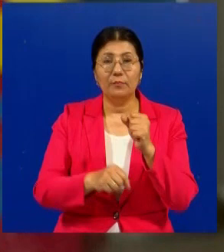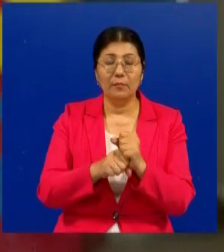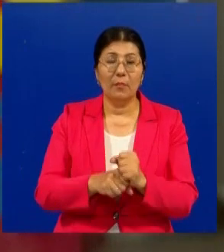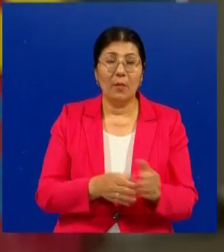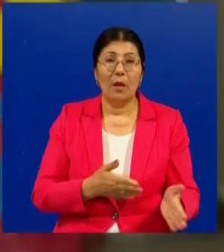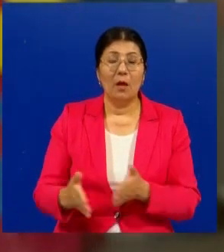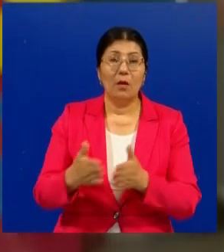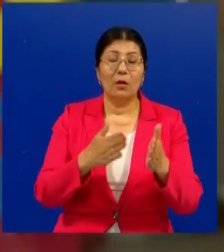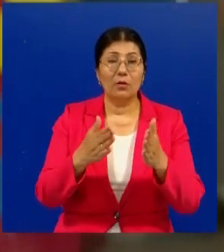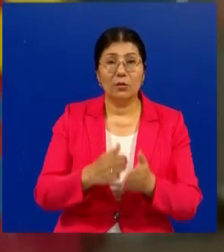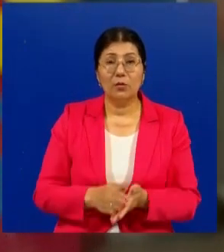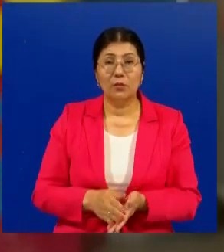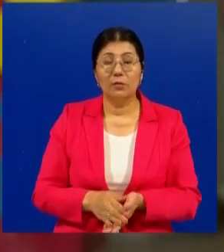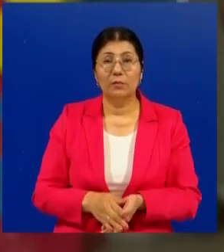үйретті.